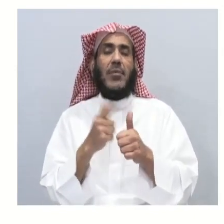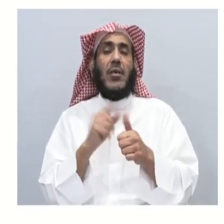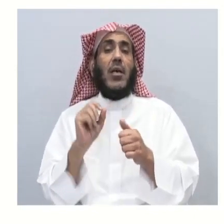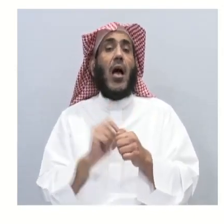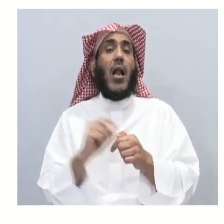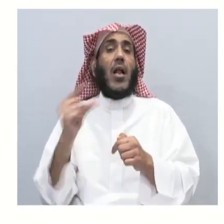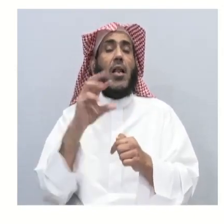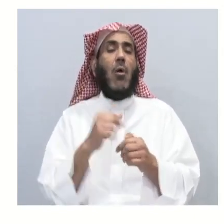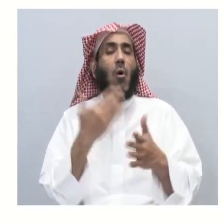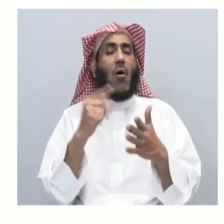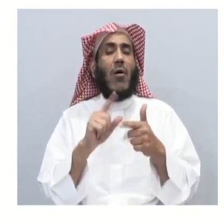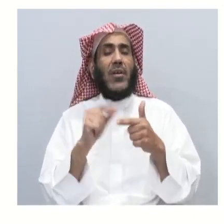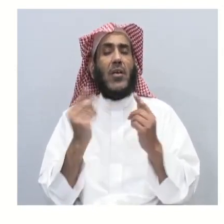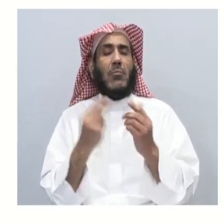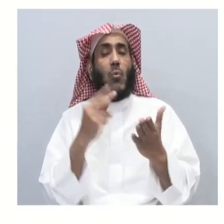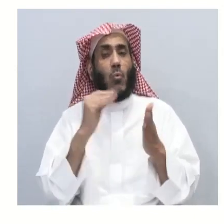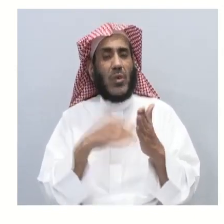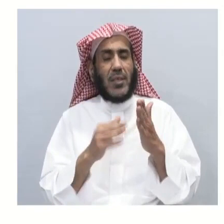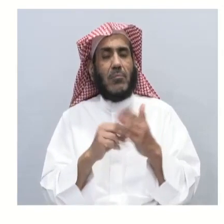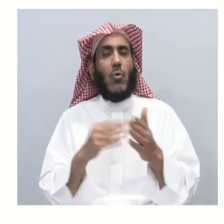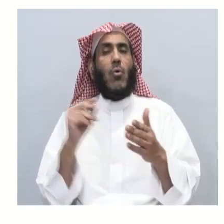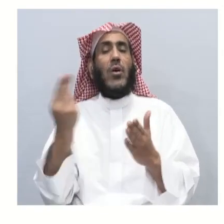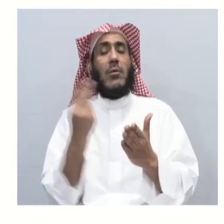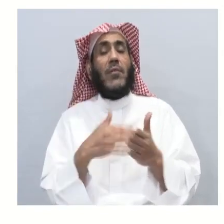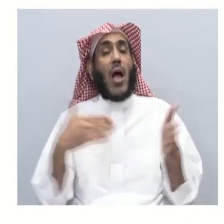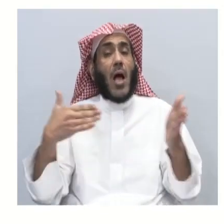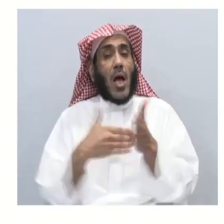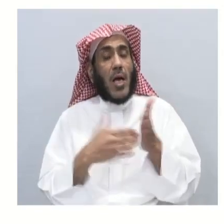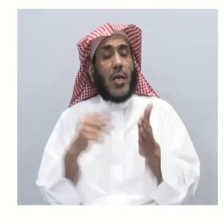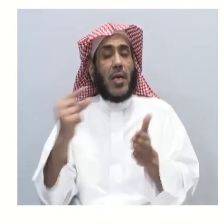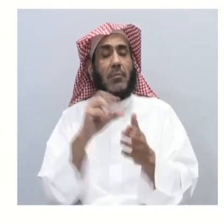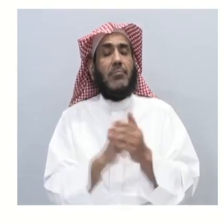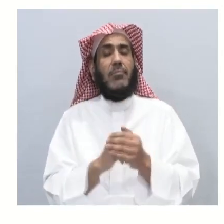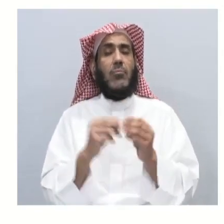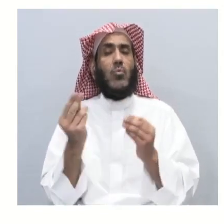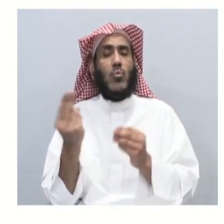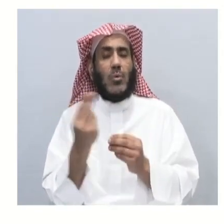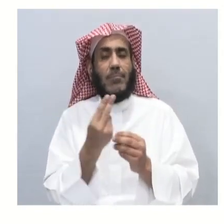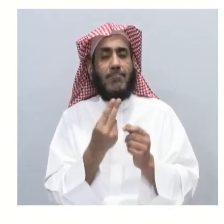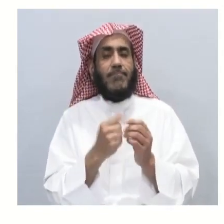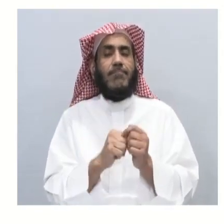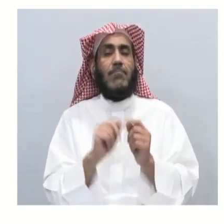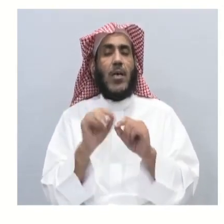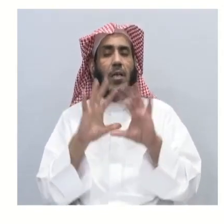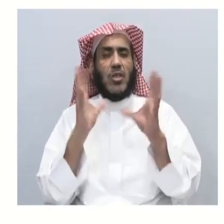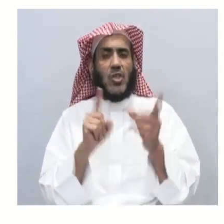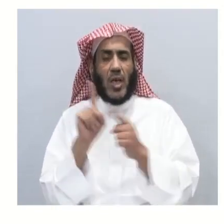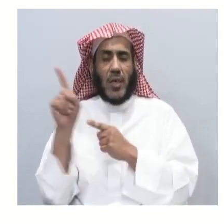الكلمة وفي وسط الكلمة وفي آخر الكلمة، تكتب بهذا